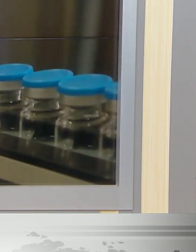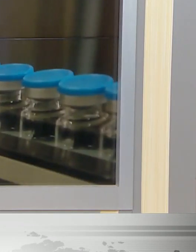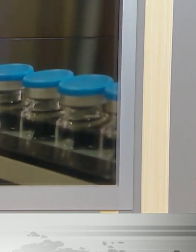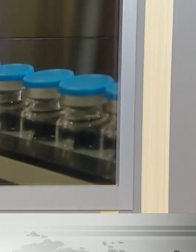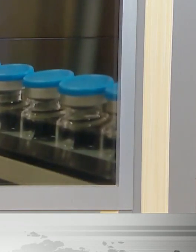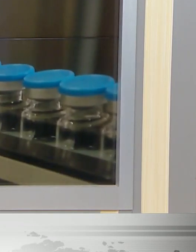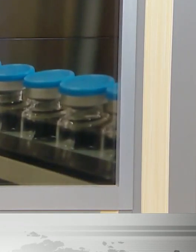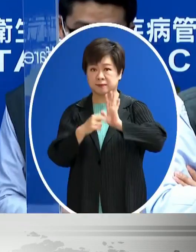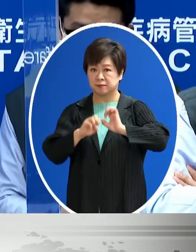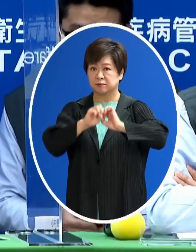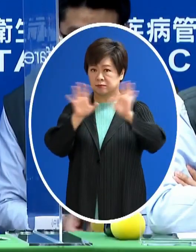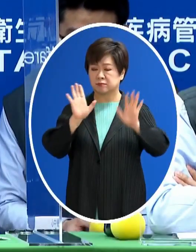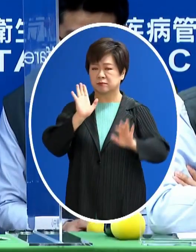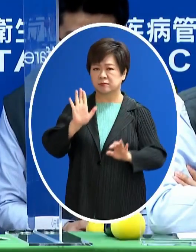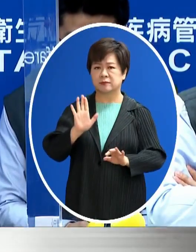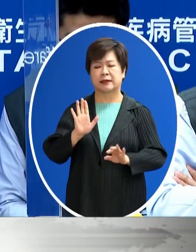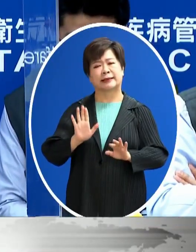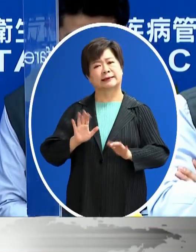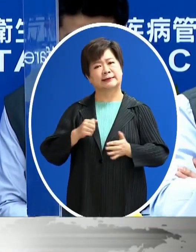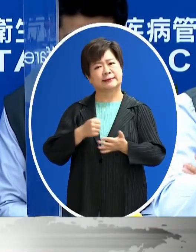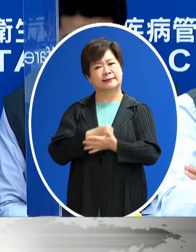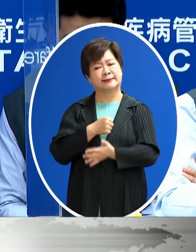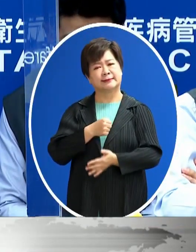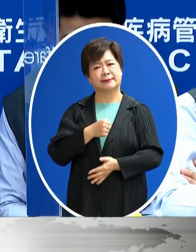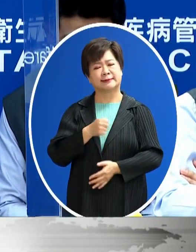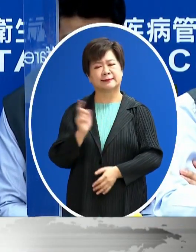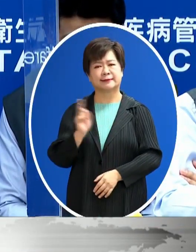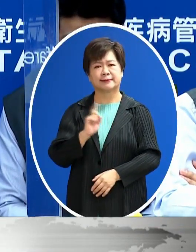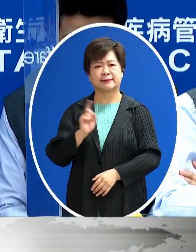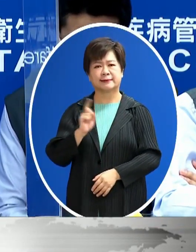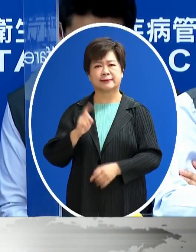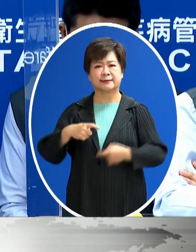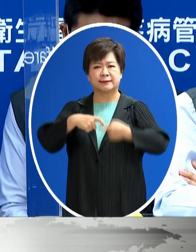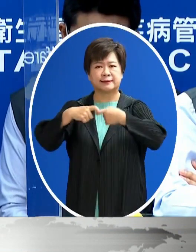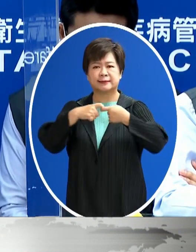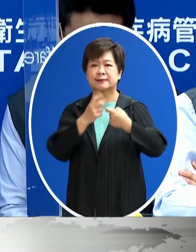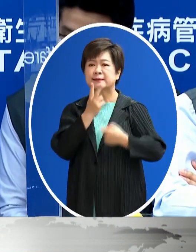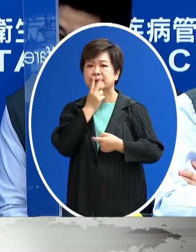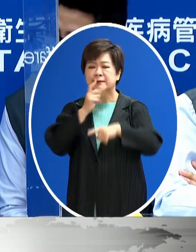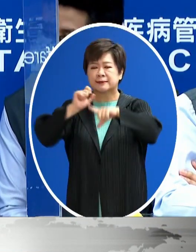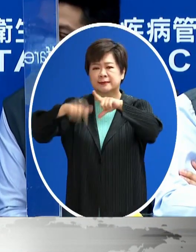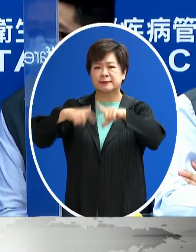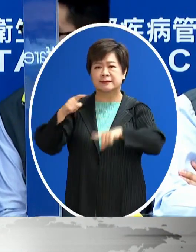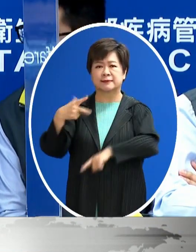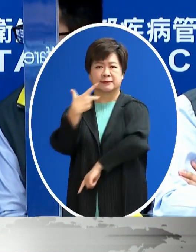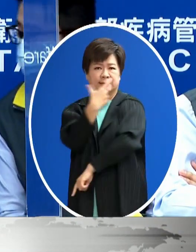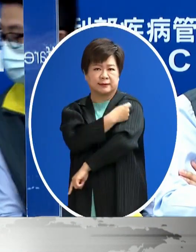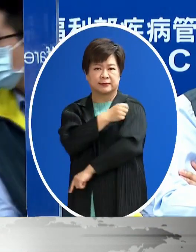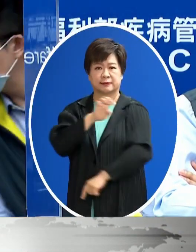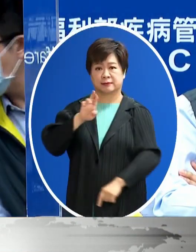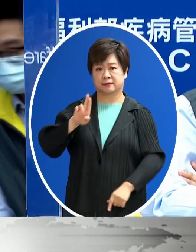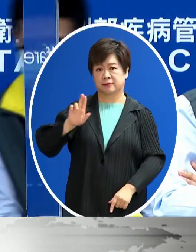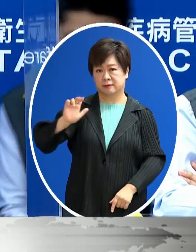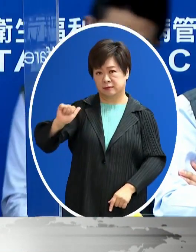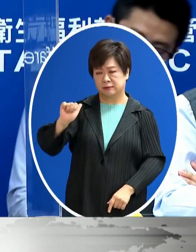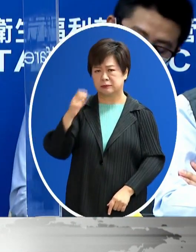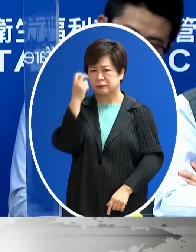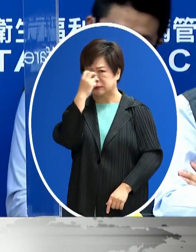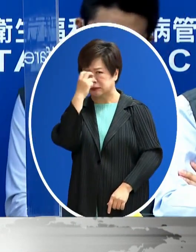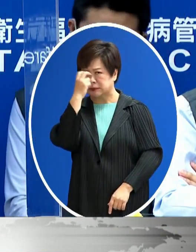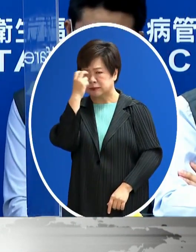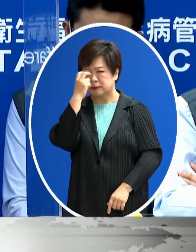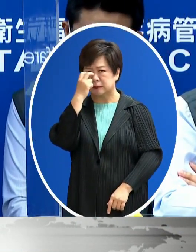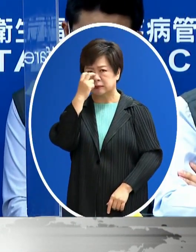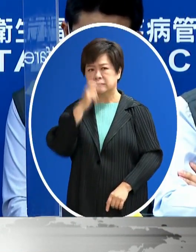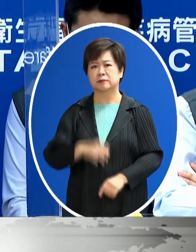successful. 遗憾的很遗憾的那个联雅疫苗的 EUA 在审查